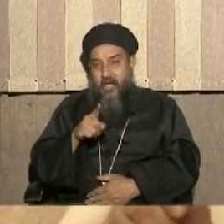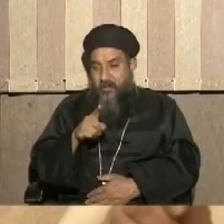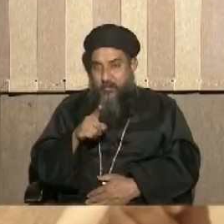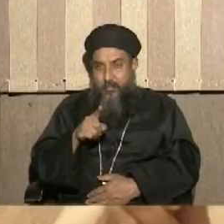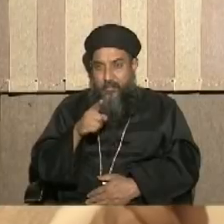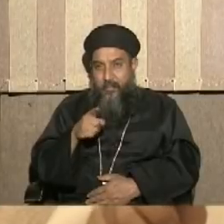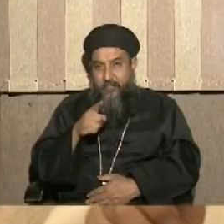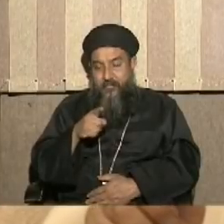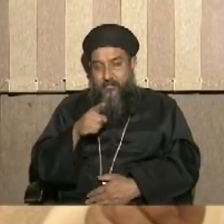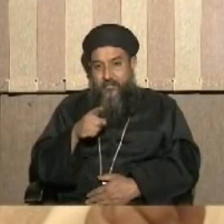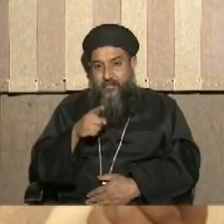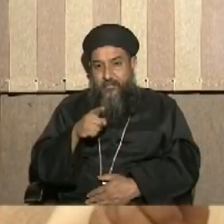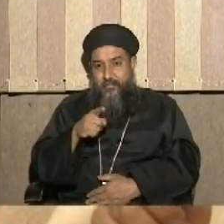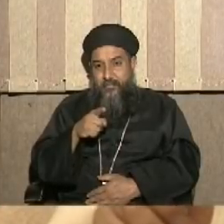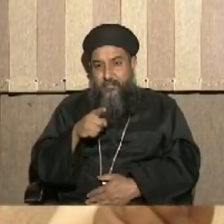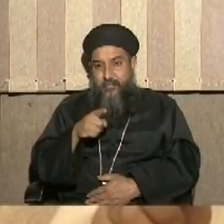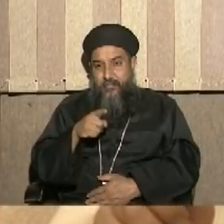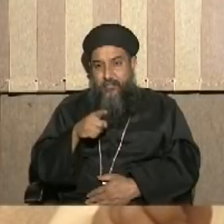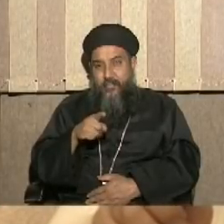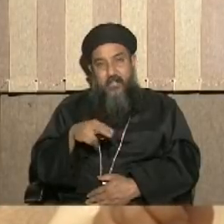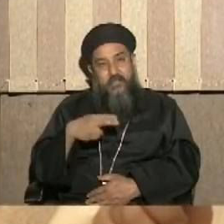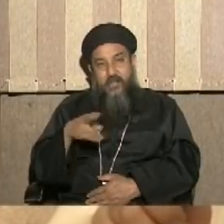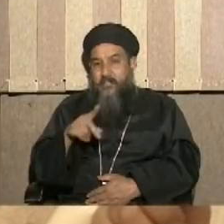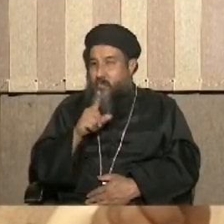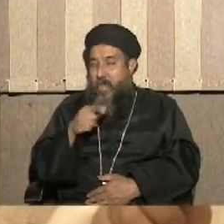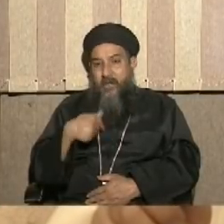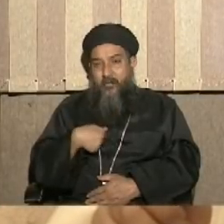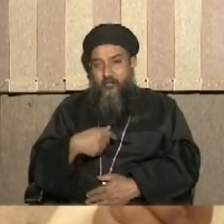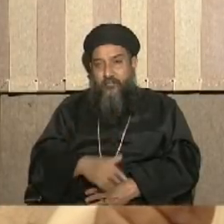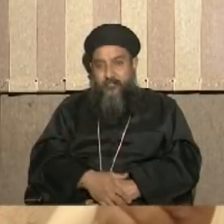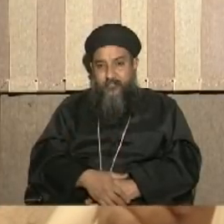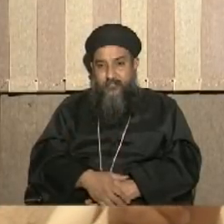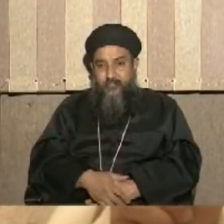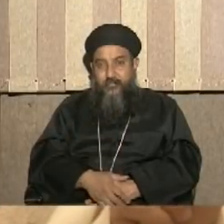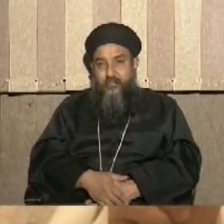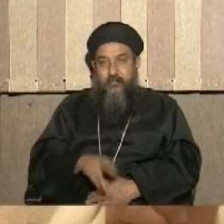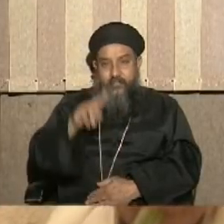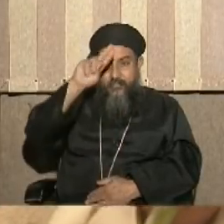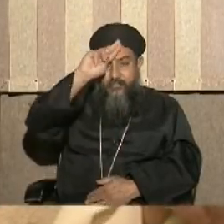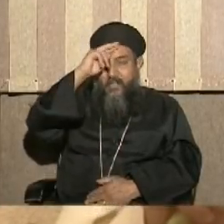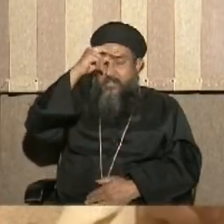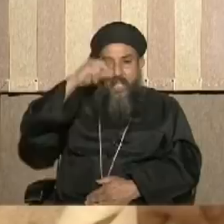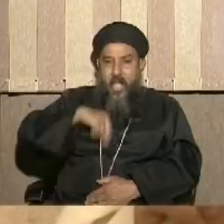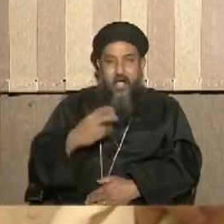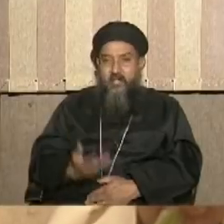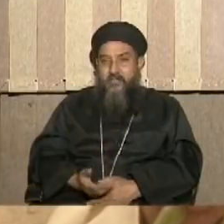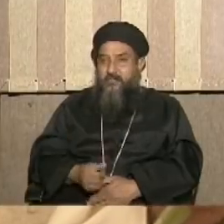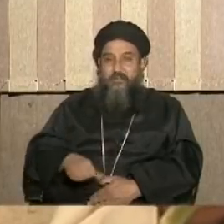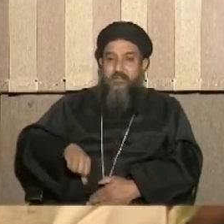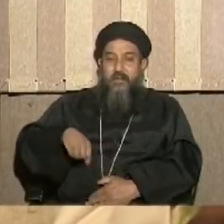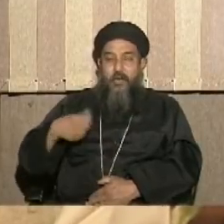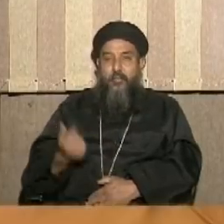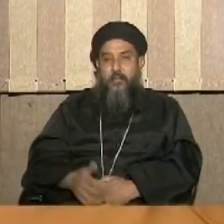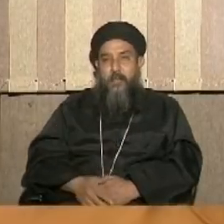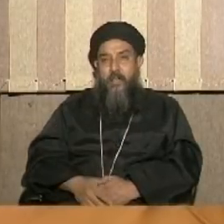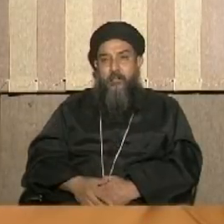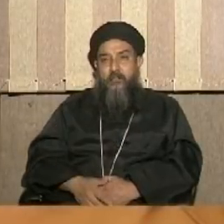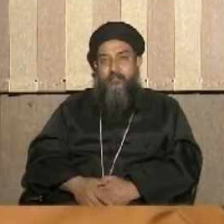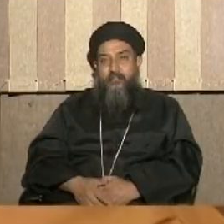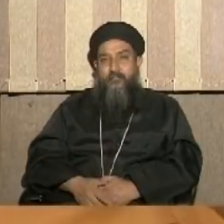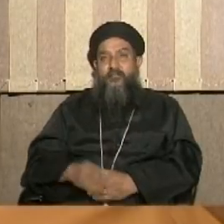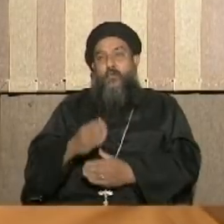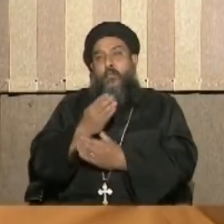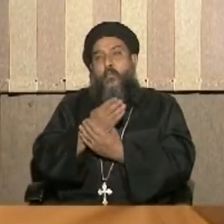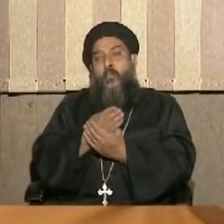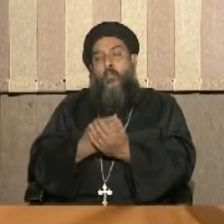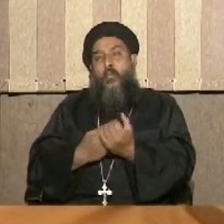ابني انت لسه ما جاوبتش على سؤالي، انت ليه عاوز تترهبن؟